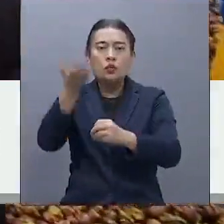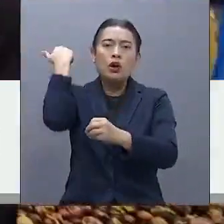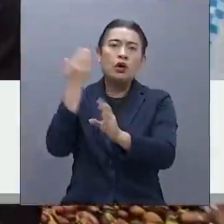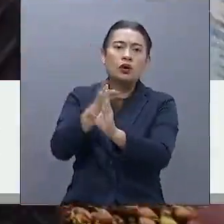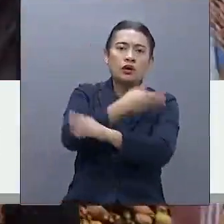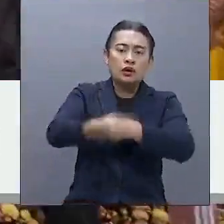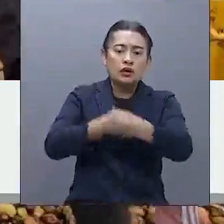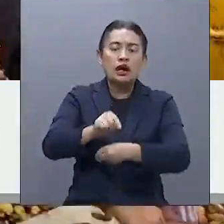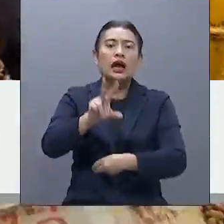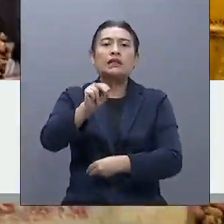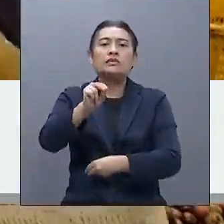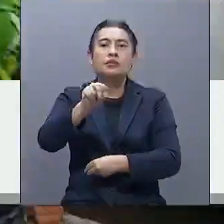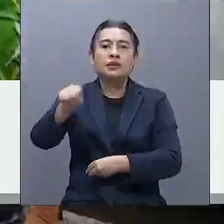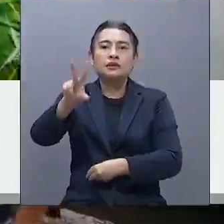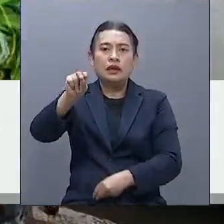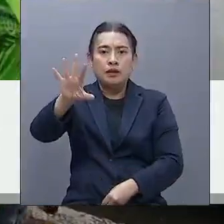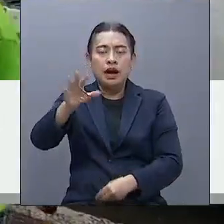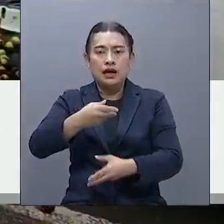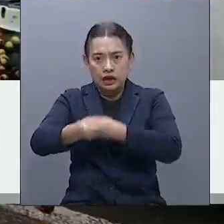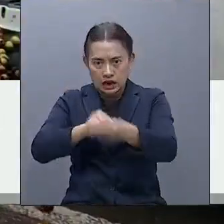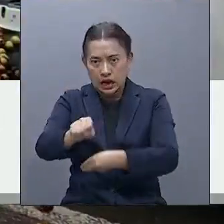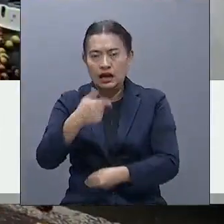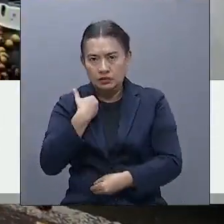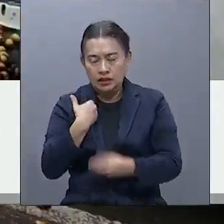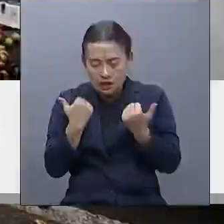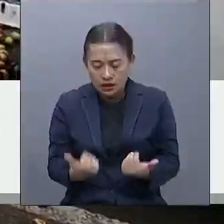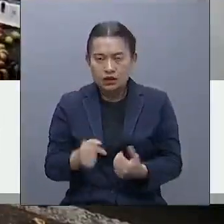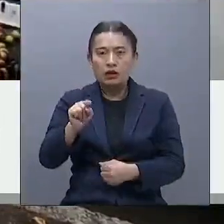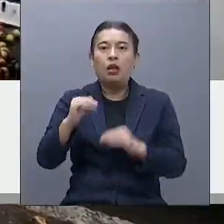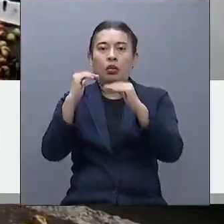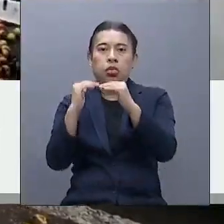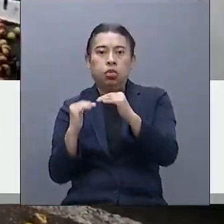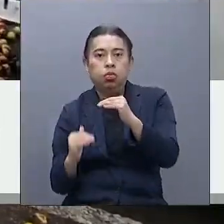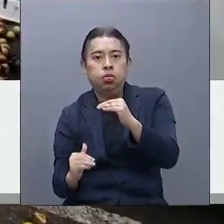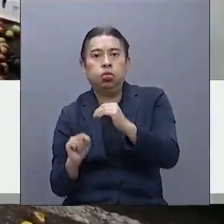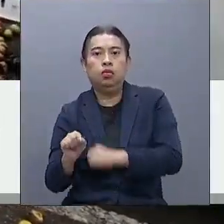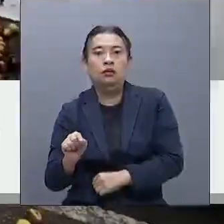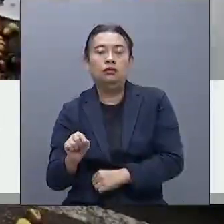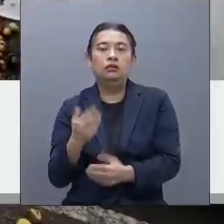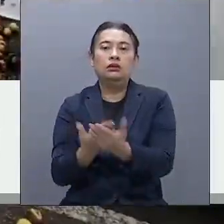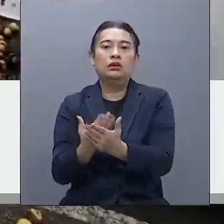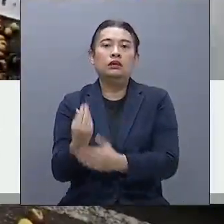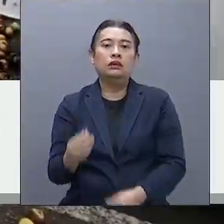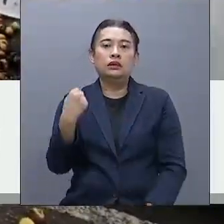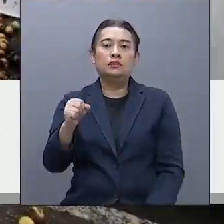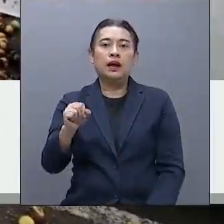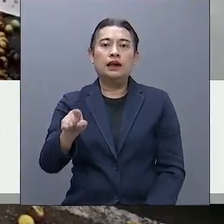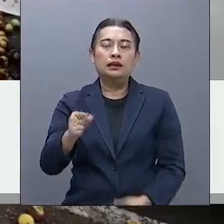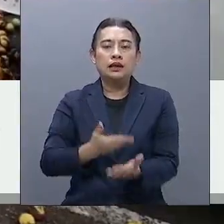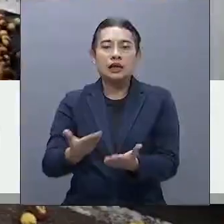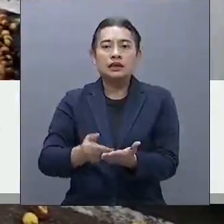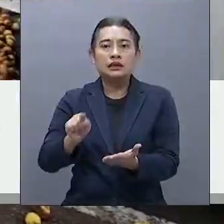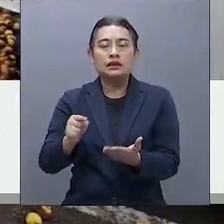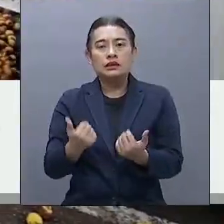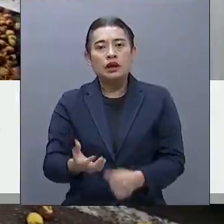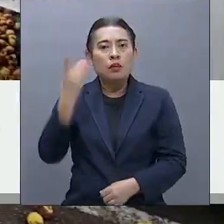วนกิโลกรัมละ 30-35 บาทจากนั้นก็ต่ำมาเรื่อยๆเหลือกิโลกรัมละ10บาทและเมื่อวานนี้ราคาต่ำ